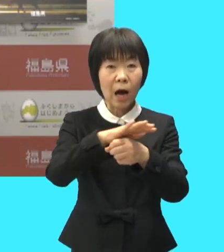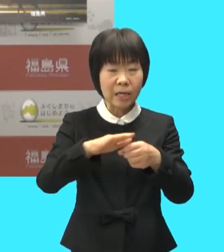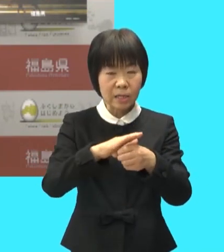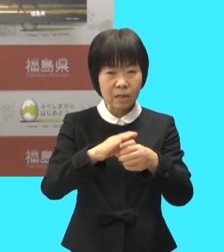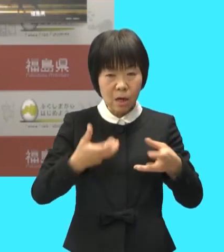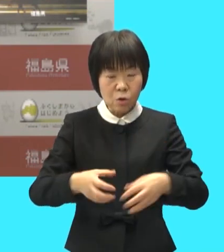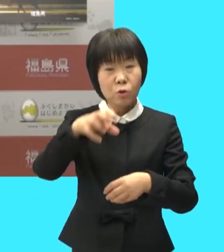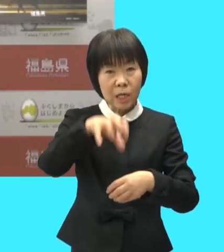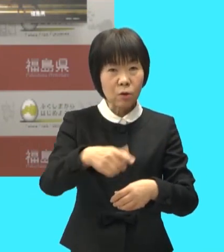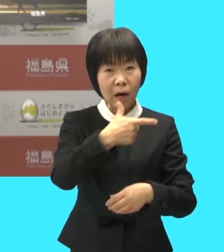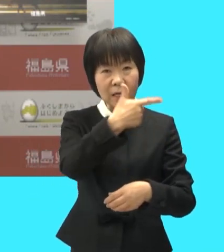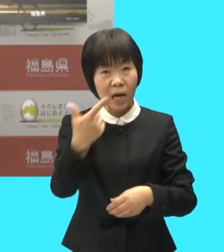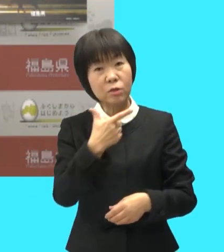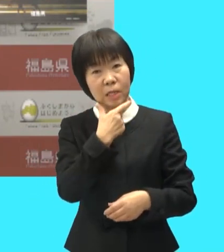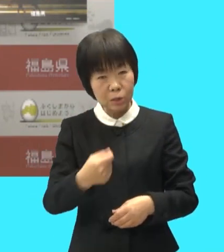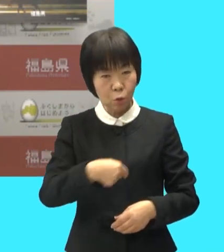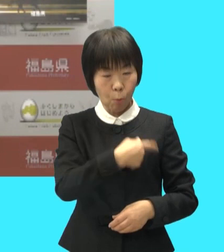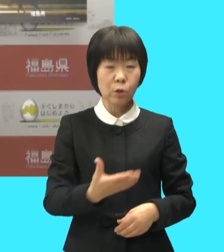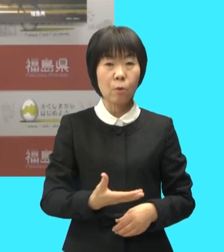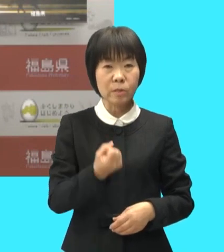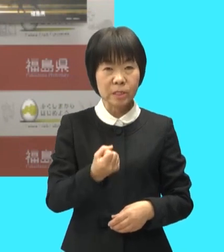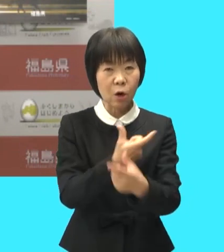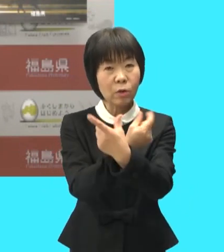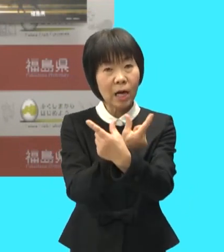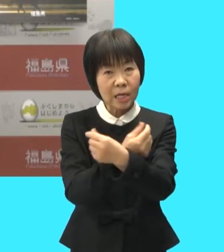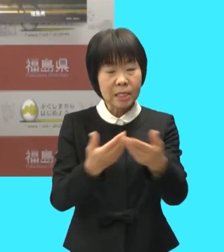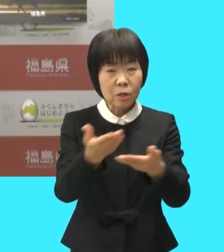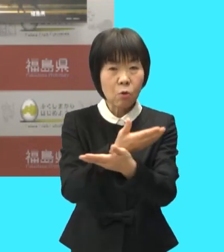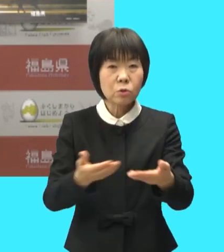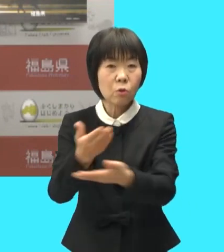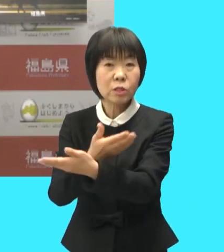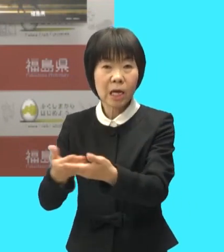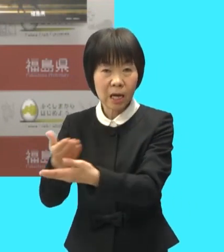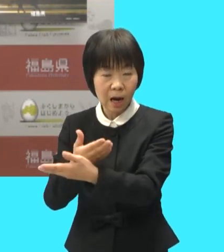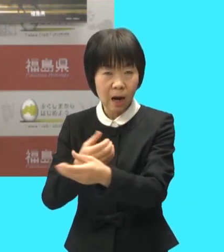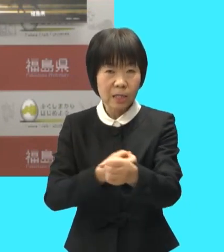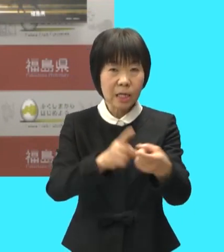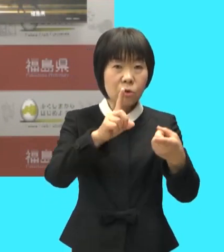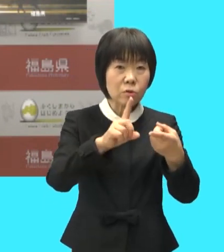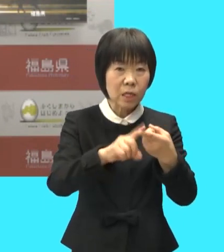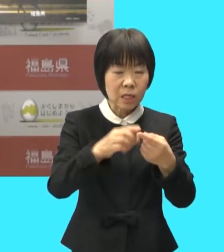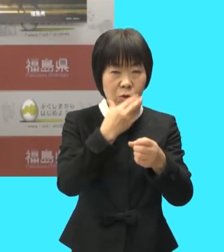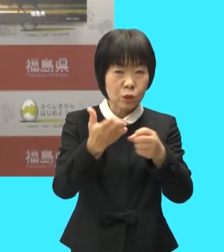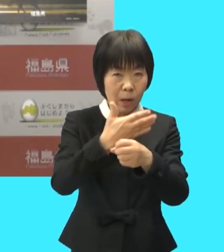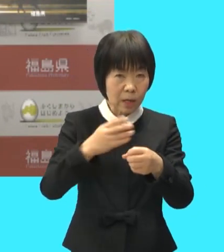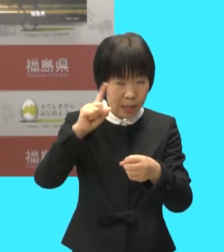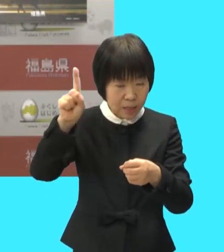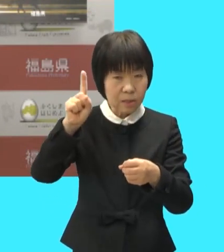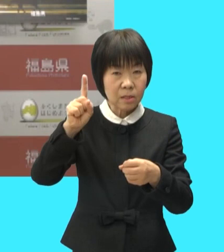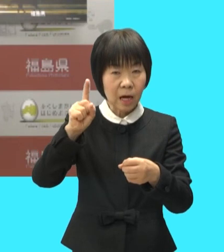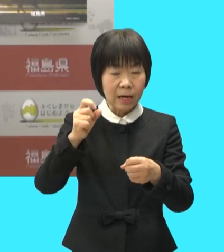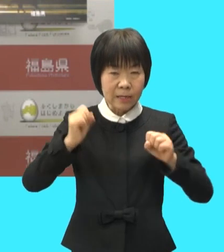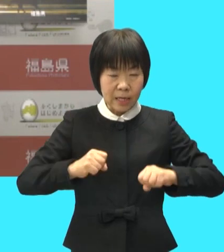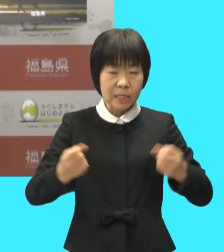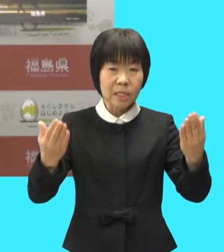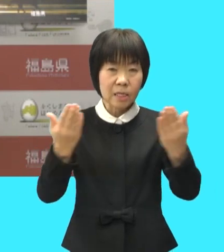が大好きだという思いを持ち、またお互いに交流を重ねながら積極的に福島県が元気になるように